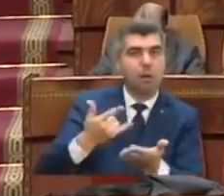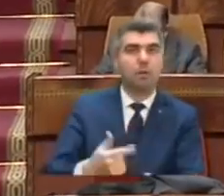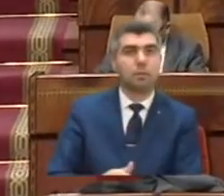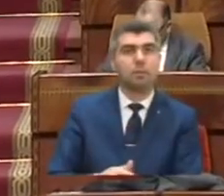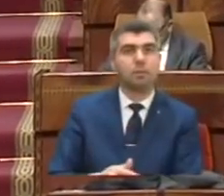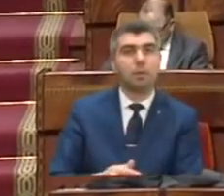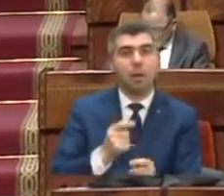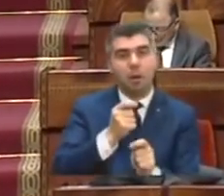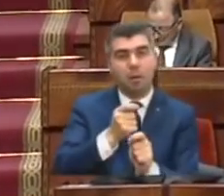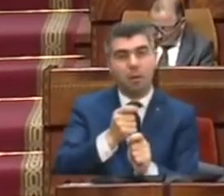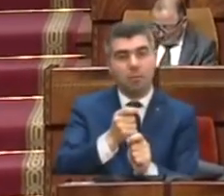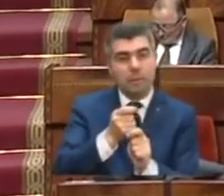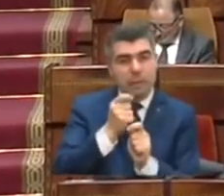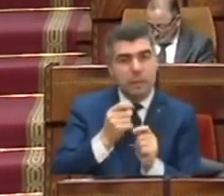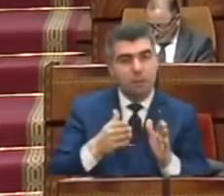المرصى